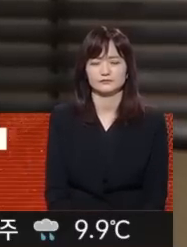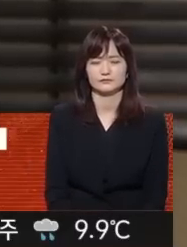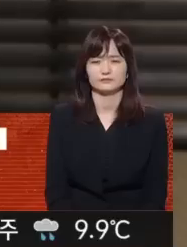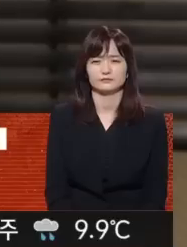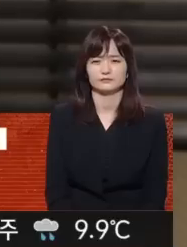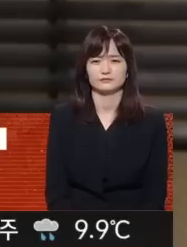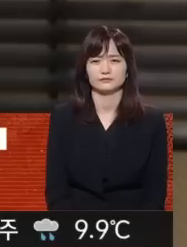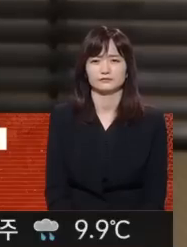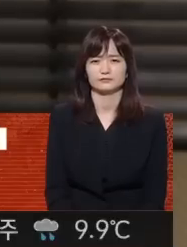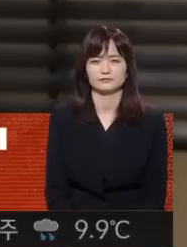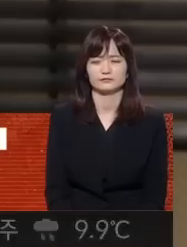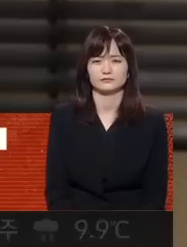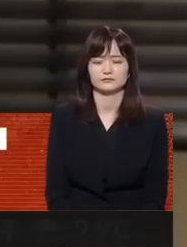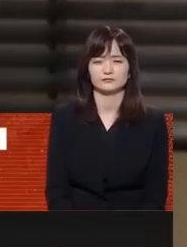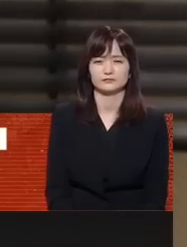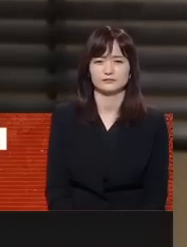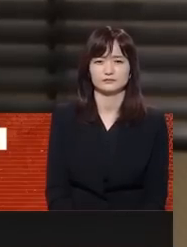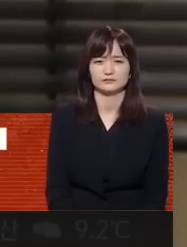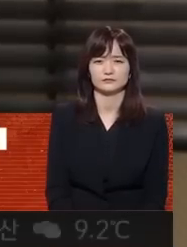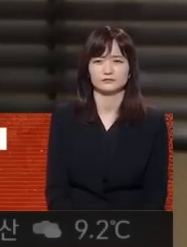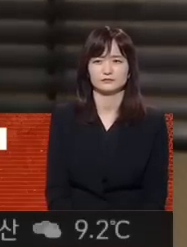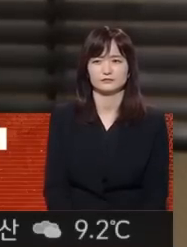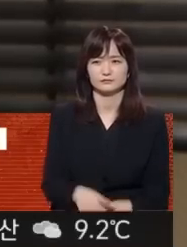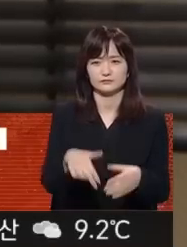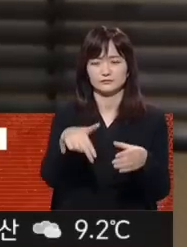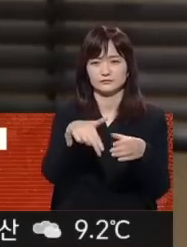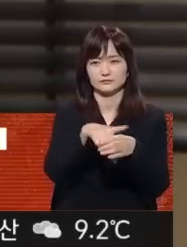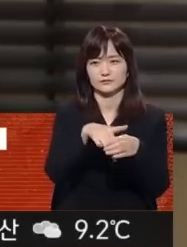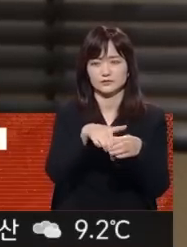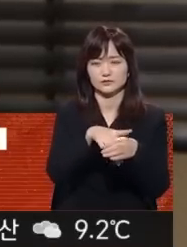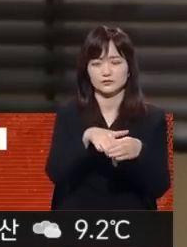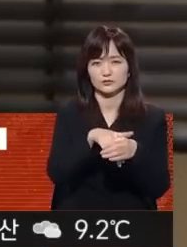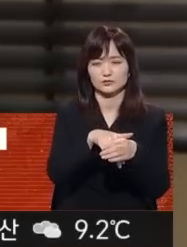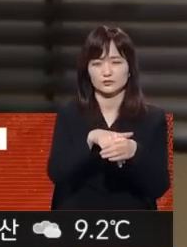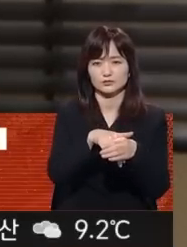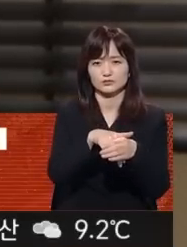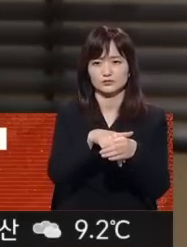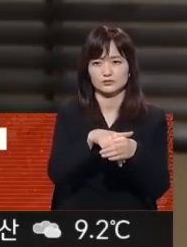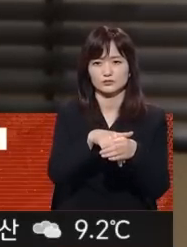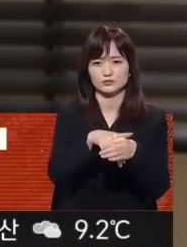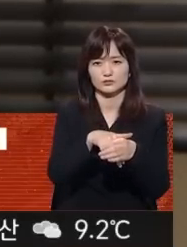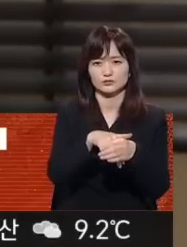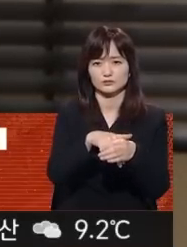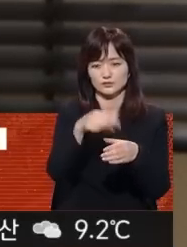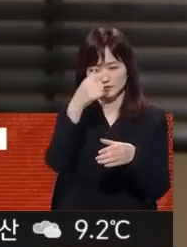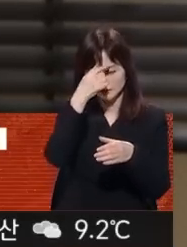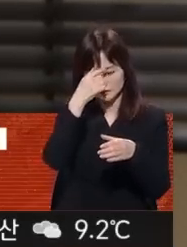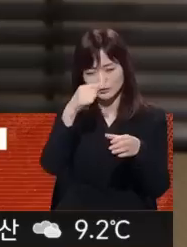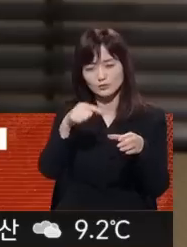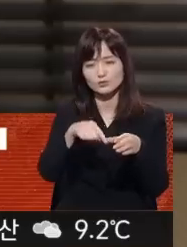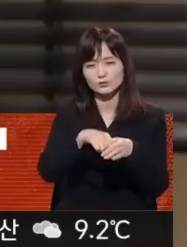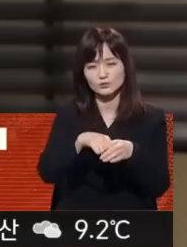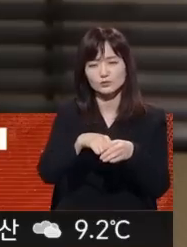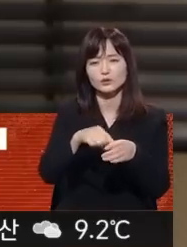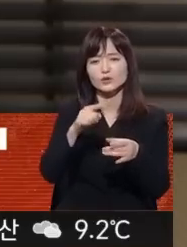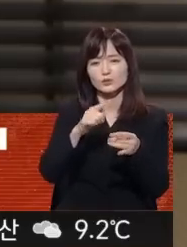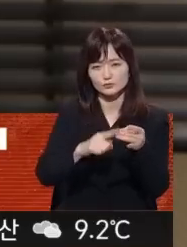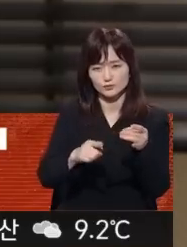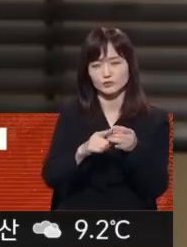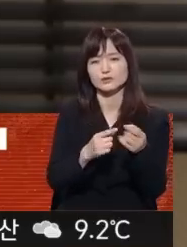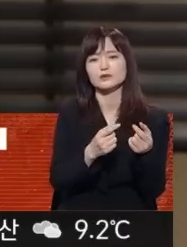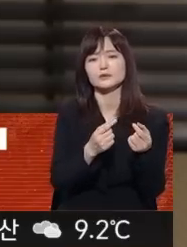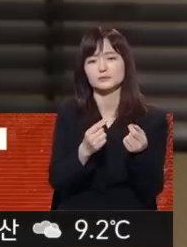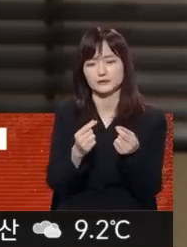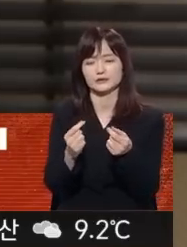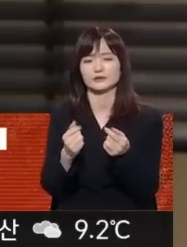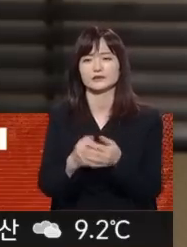여기 말고도 사실 종교의 기이한 뭐 이거는 불교든 뭐 기독교든 다 비슷합니다 뭔가 자신의